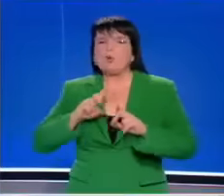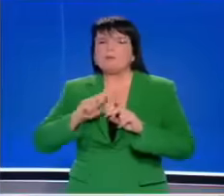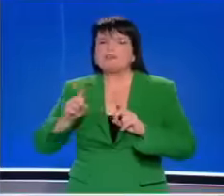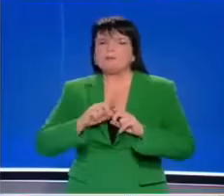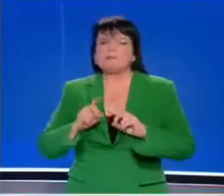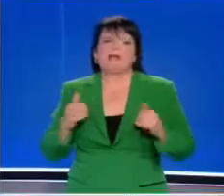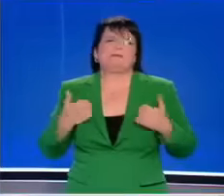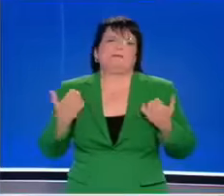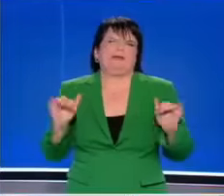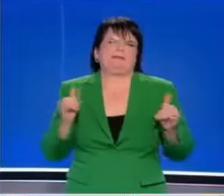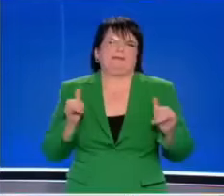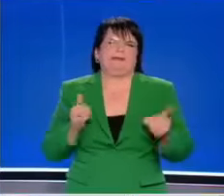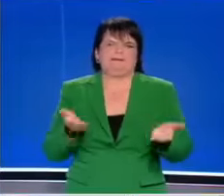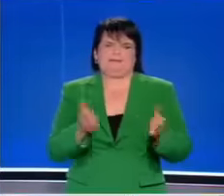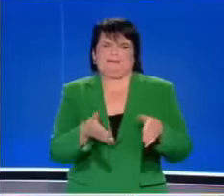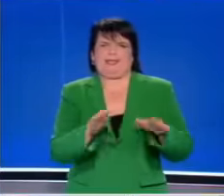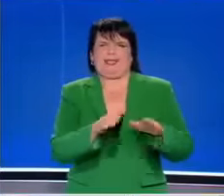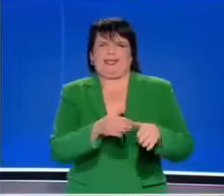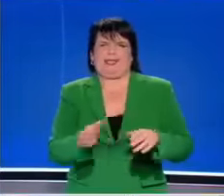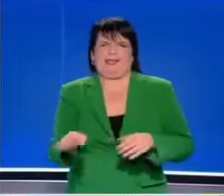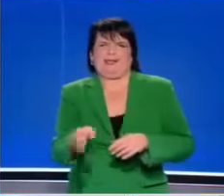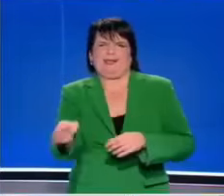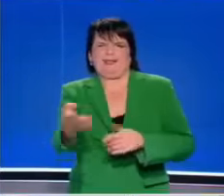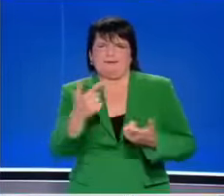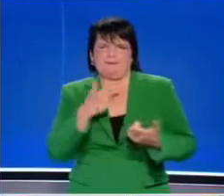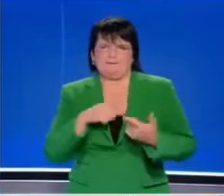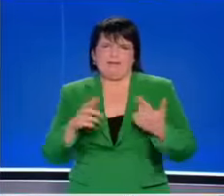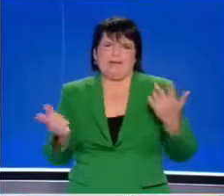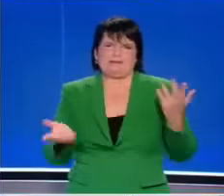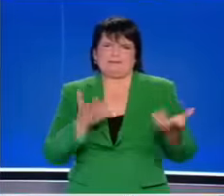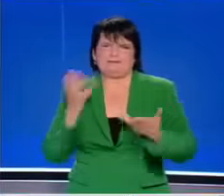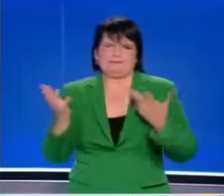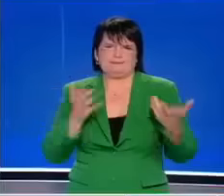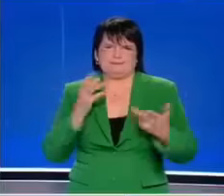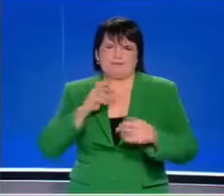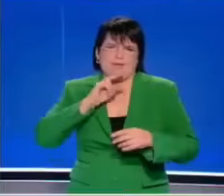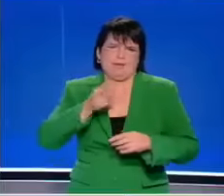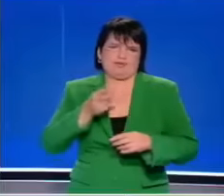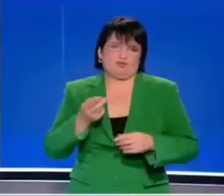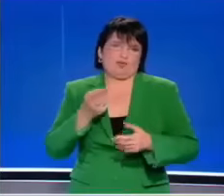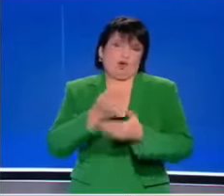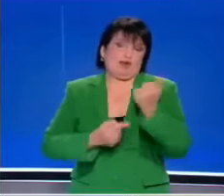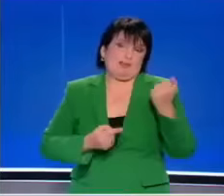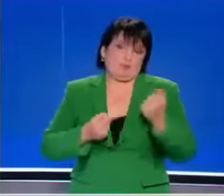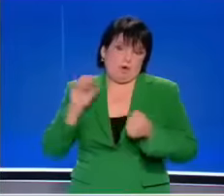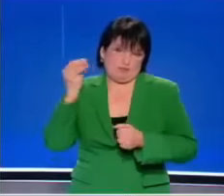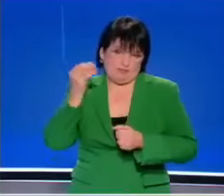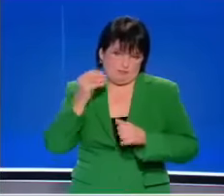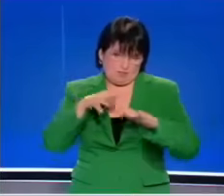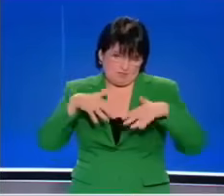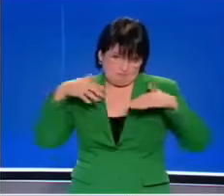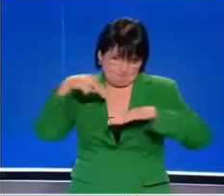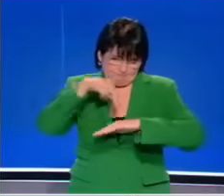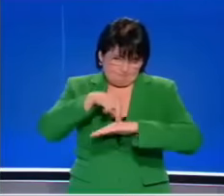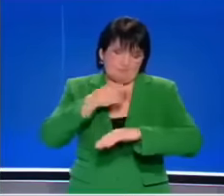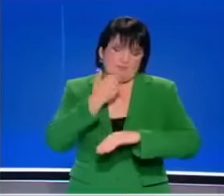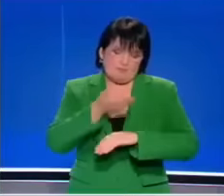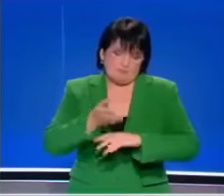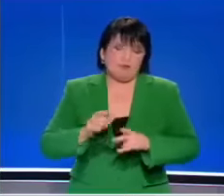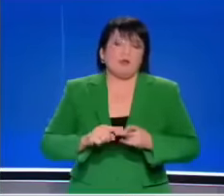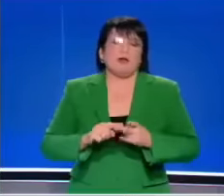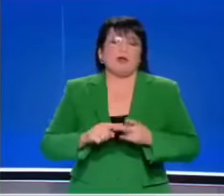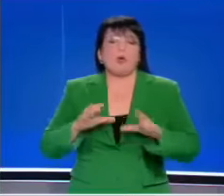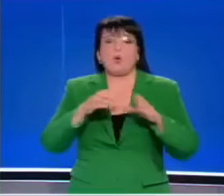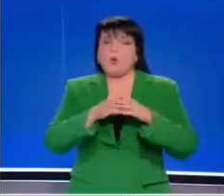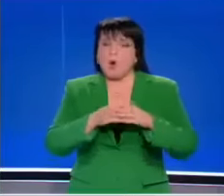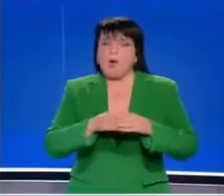βουλή από το οποίο θα περάσει πάλι με μερικές ατάκες επειδή δεν είμαι στη βουλή εγώ για να απαντήσω εντάξει με μερικές ατάκες και να έχει το κόμμα του